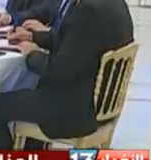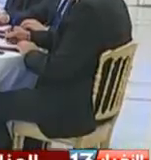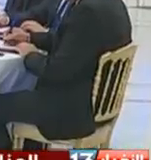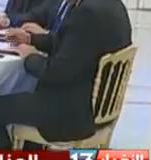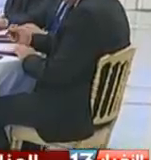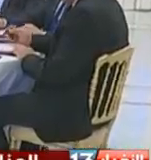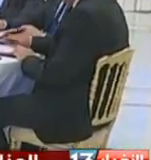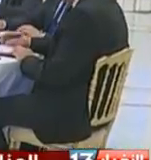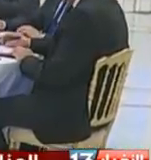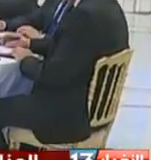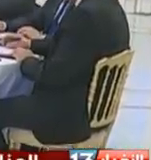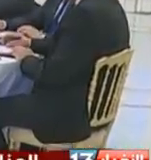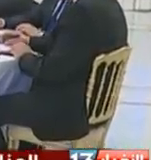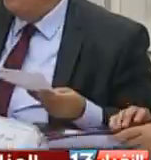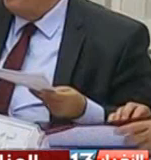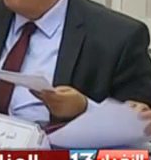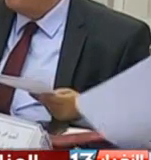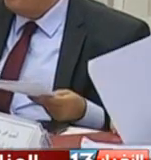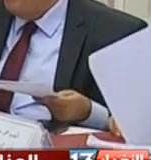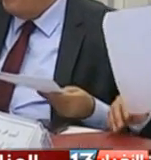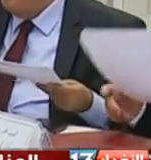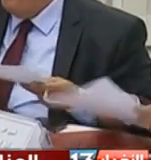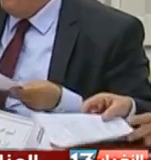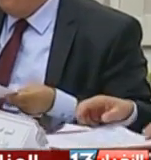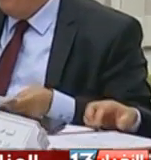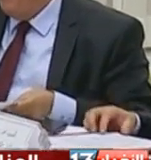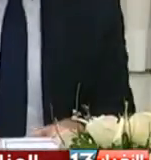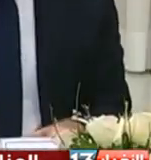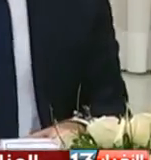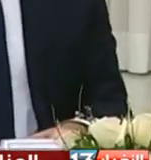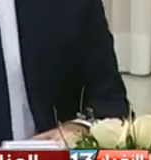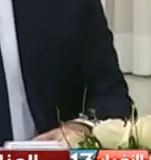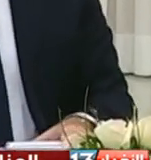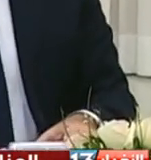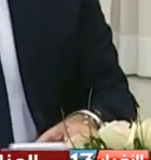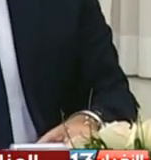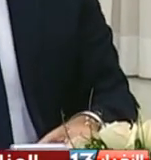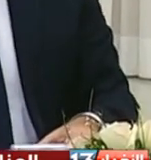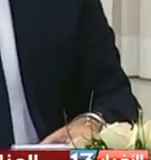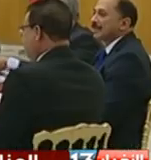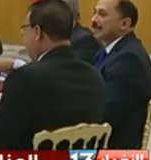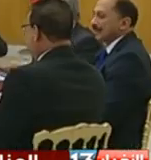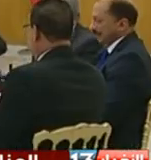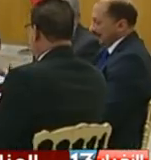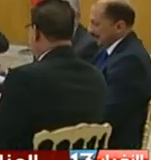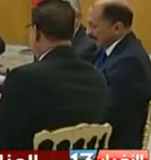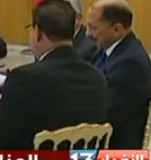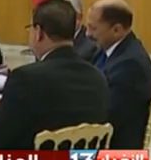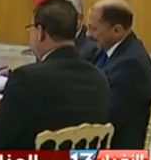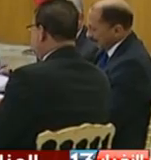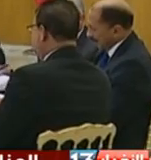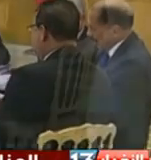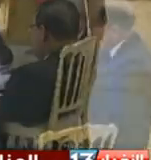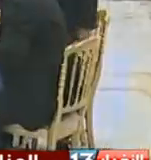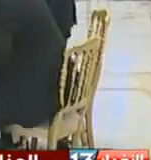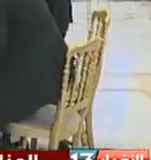جلسة برلمانية غدا تمنح ثقة لحكومة إلياس الفخفاخ وأمل في مزيد انفراج المشهد السياسي.